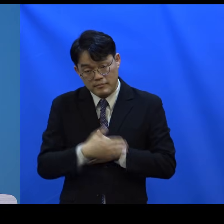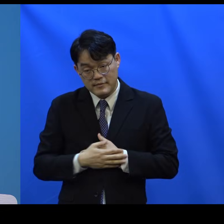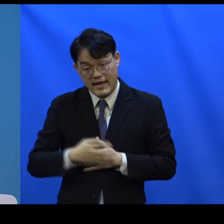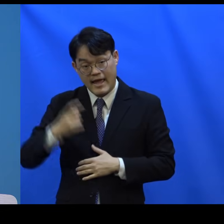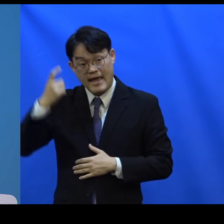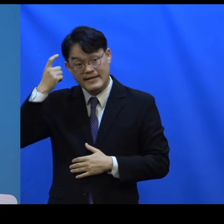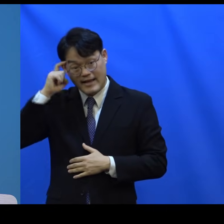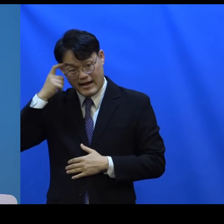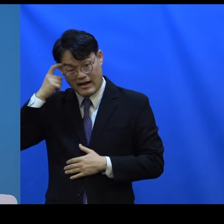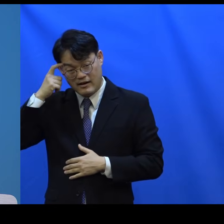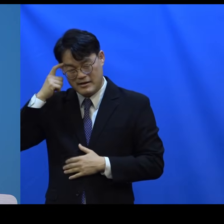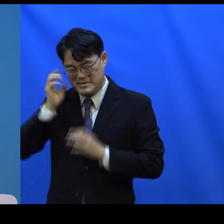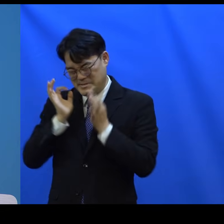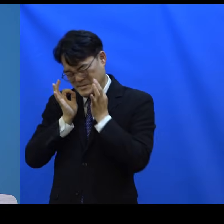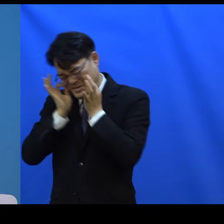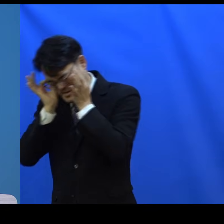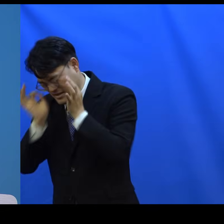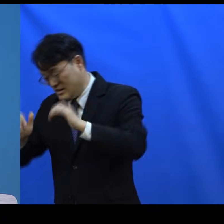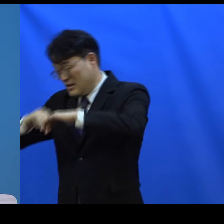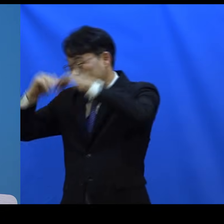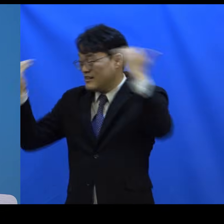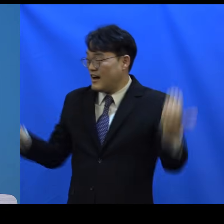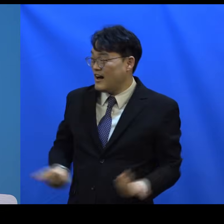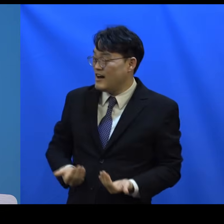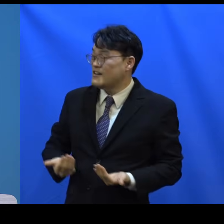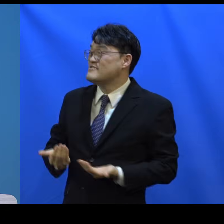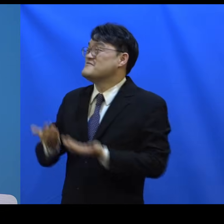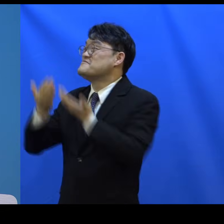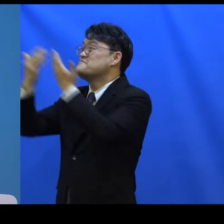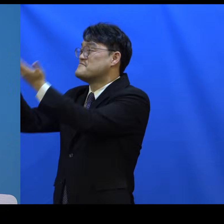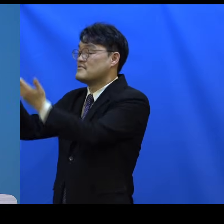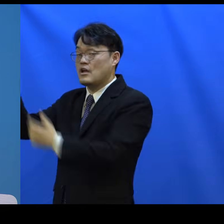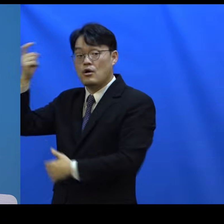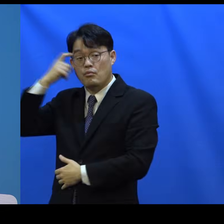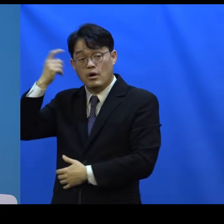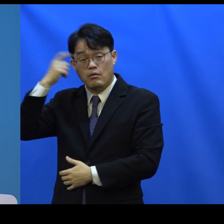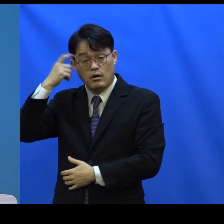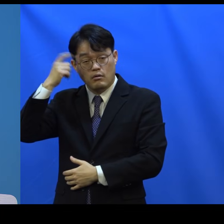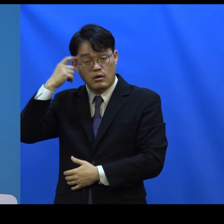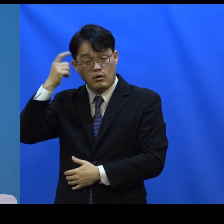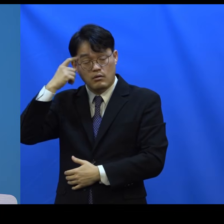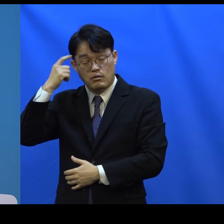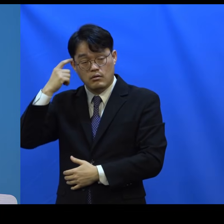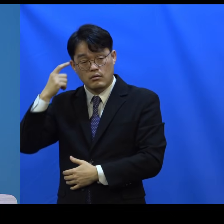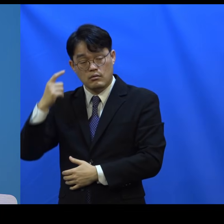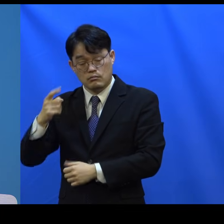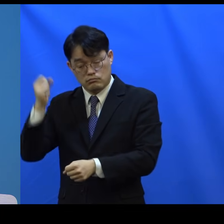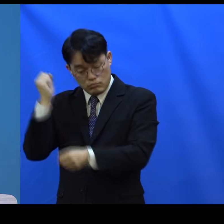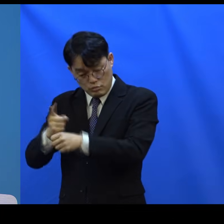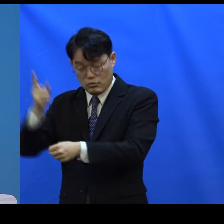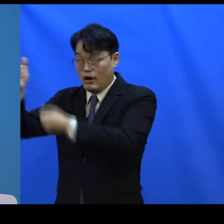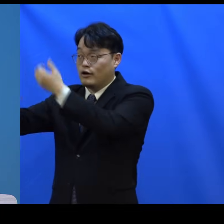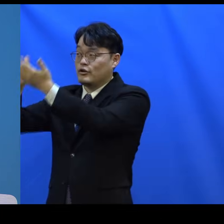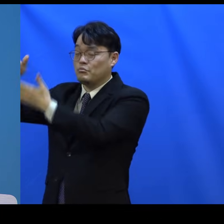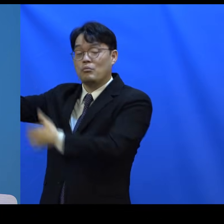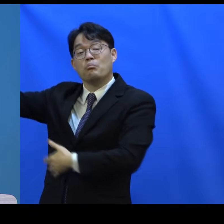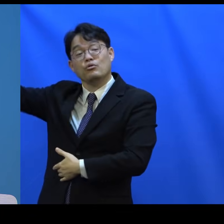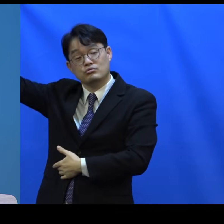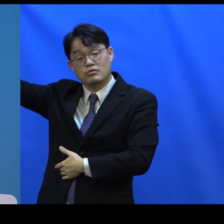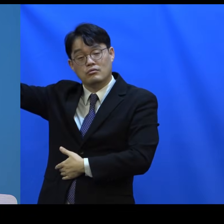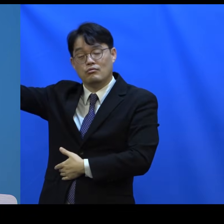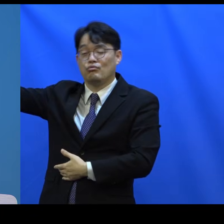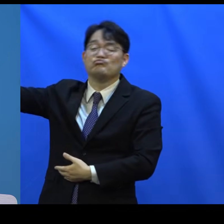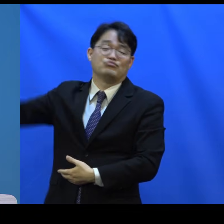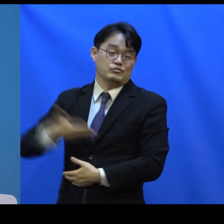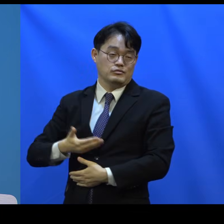당신의 아들을 우리를 위해 내어주신 그분은 어떤 부분을 우리에게 주신 분이 아니고 당신 전부를 주신